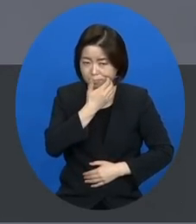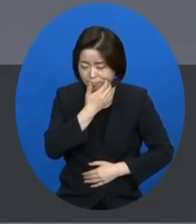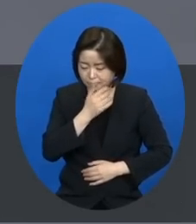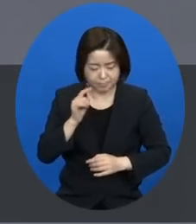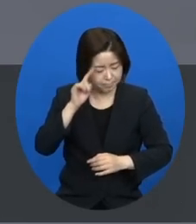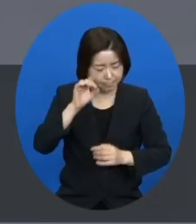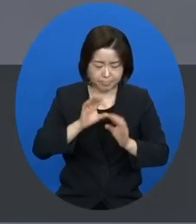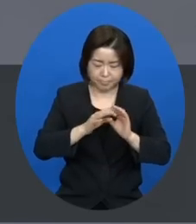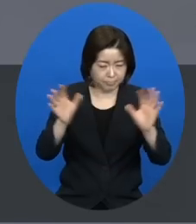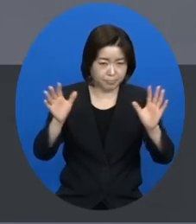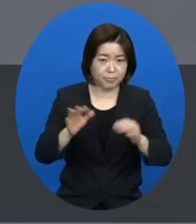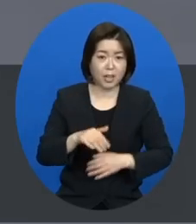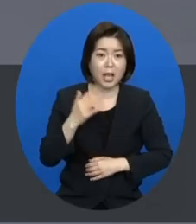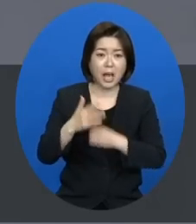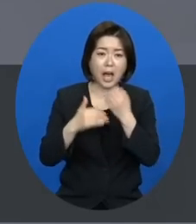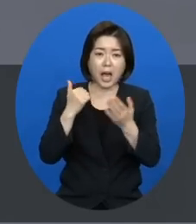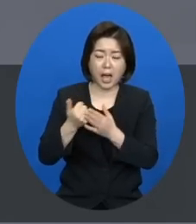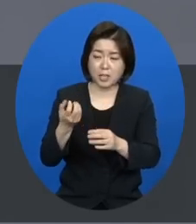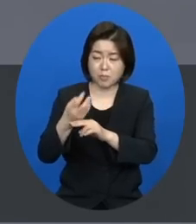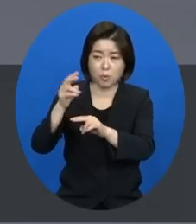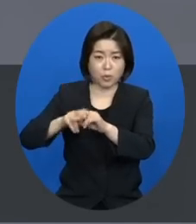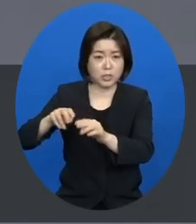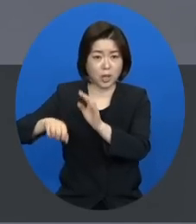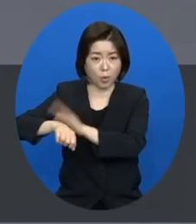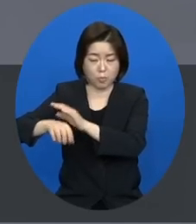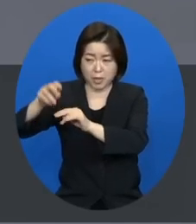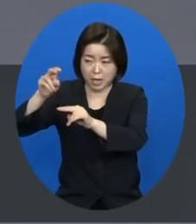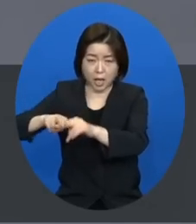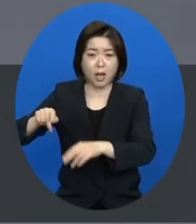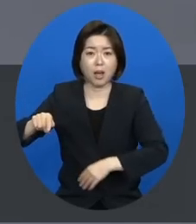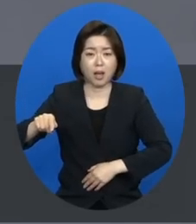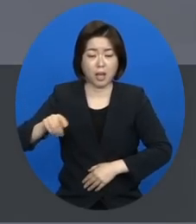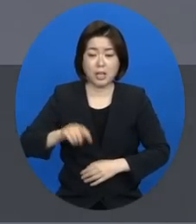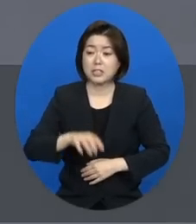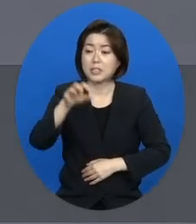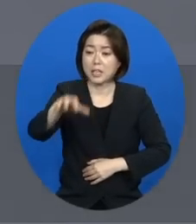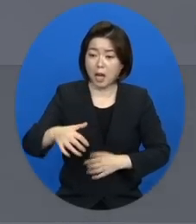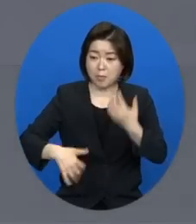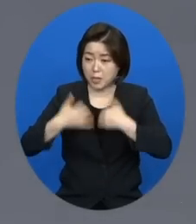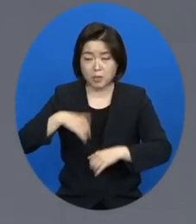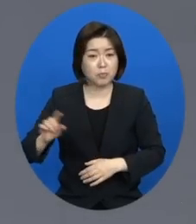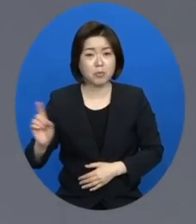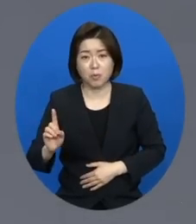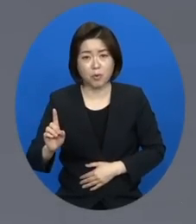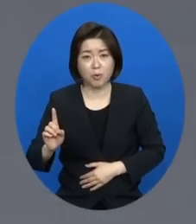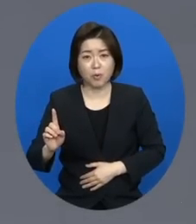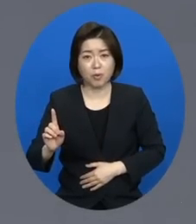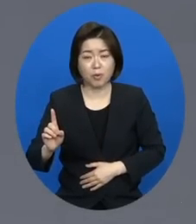개의치 아니하시더니 하나님 보좌 우편에 앉으셨느니라. 그 앞에 있는 기쁨이 뭔지 아십니까 여러분?